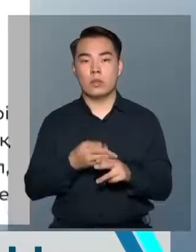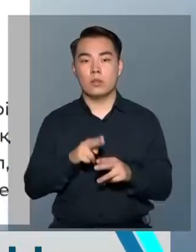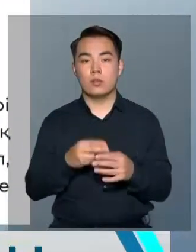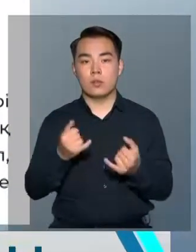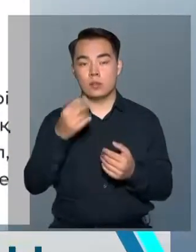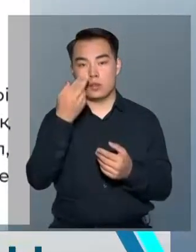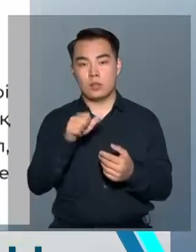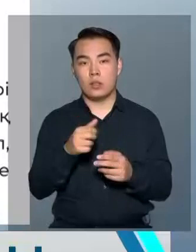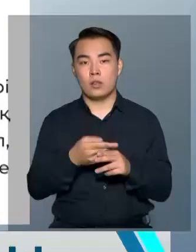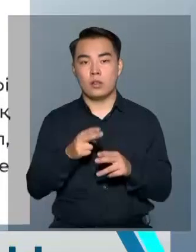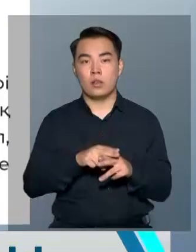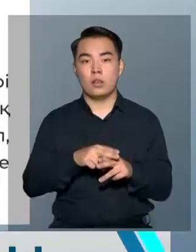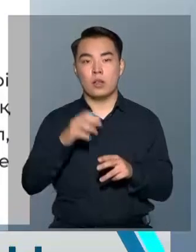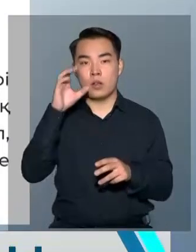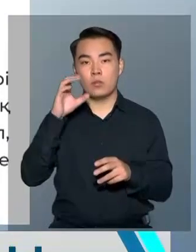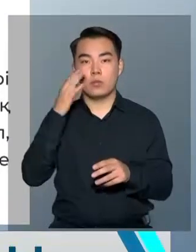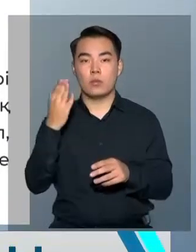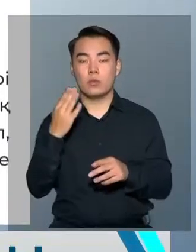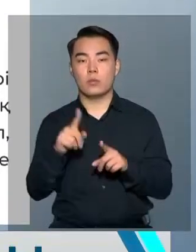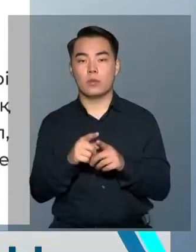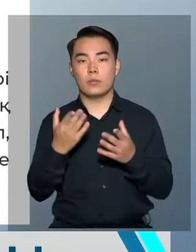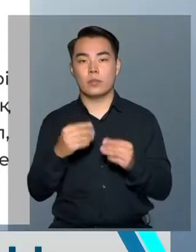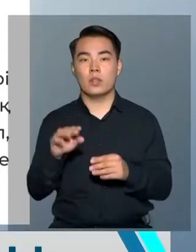Қазақстанда өтіп жатқан Өзбекстанның мәдени күндері